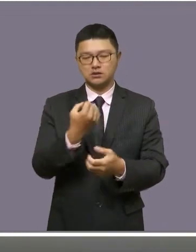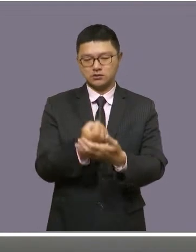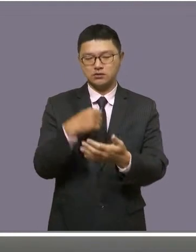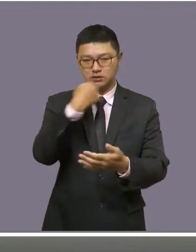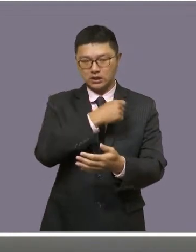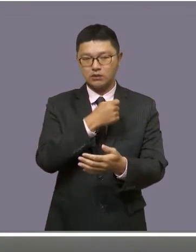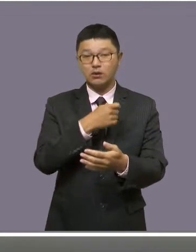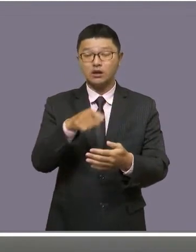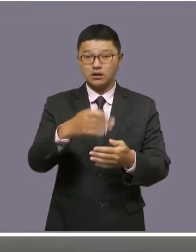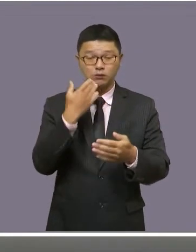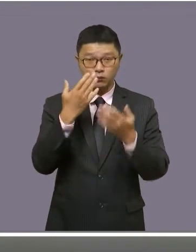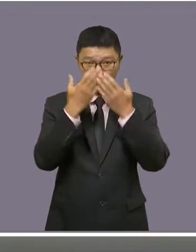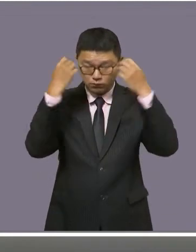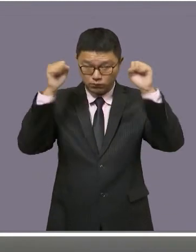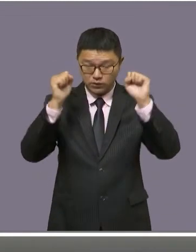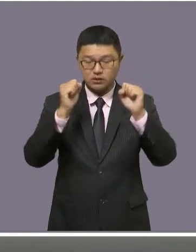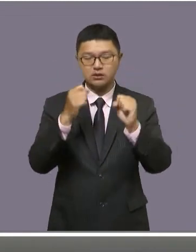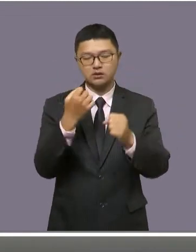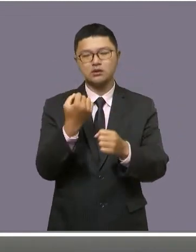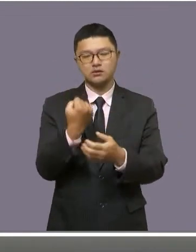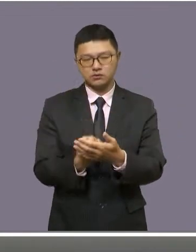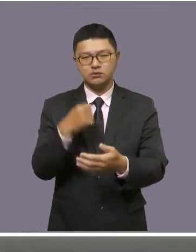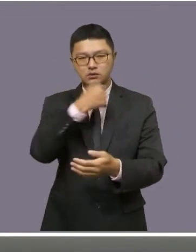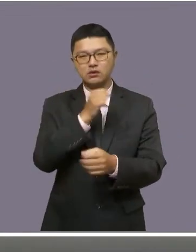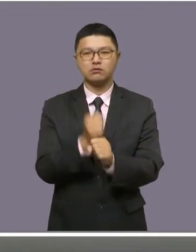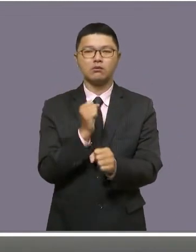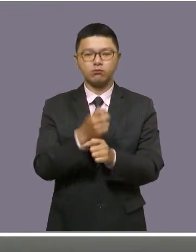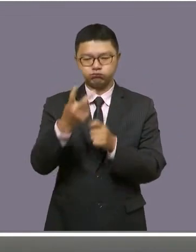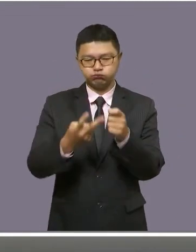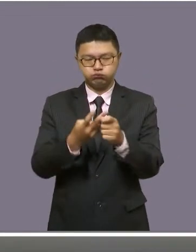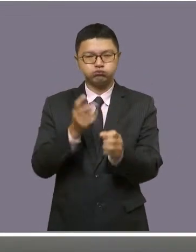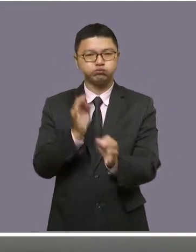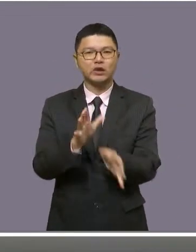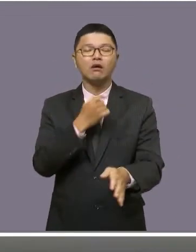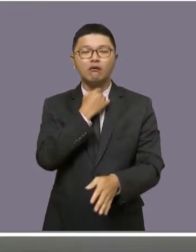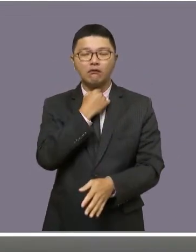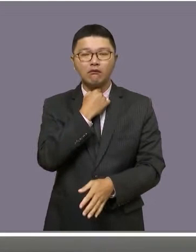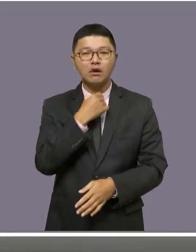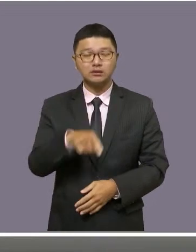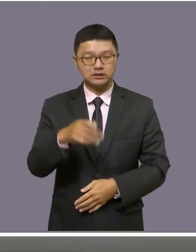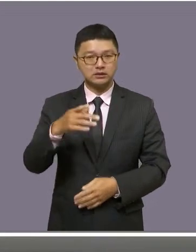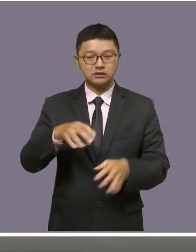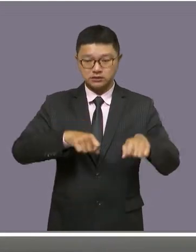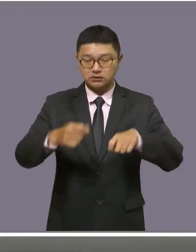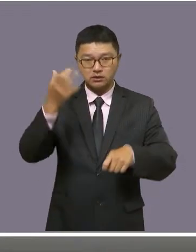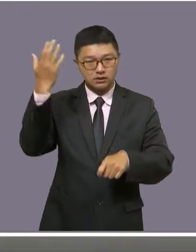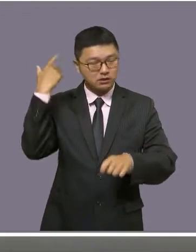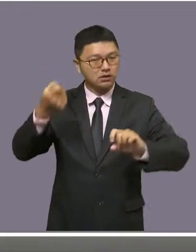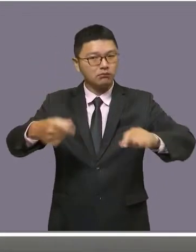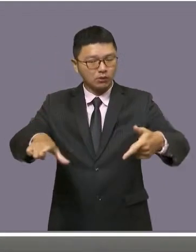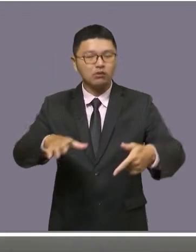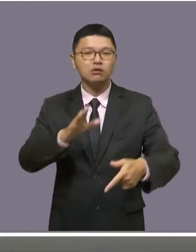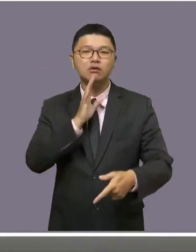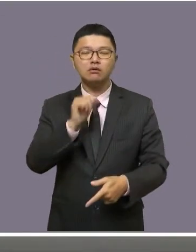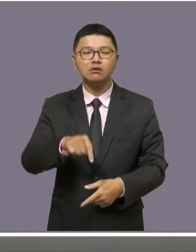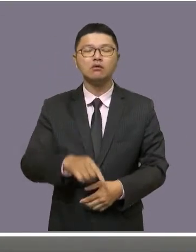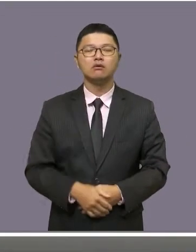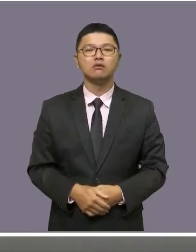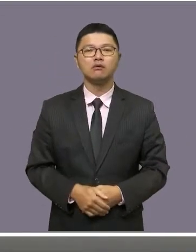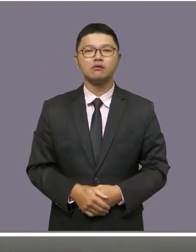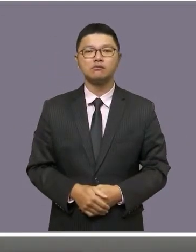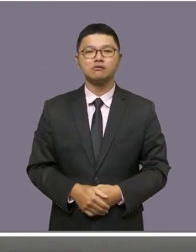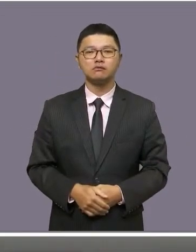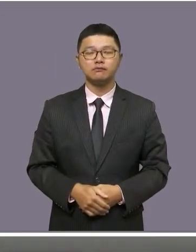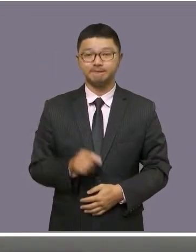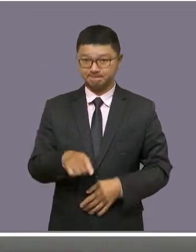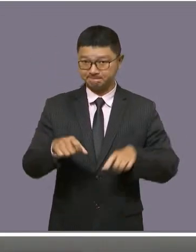作两年，所以这个是我们这次计划专班的一个比较不同以往的一个专班。当然透过这样